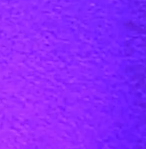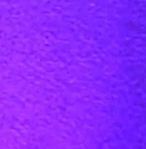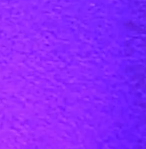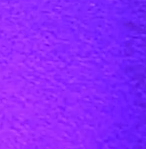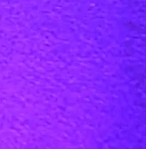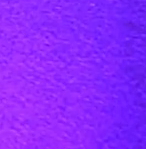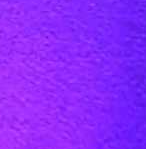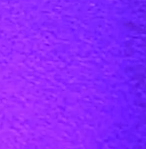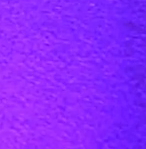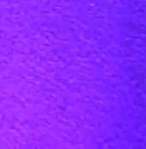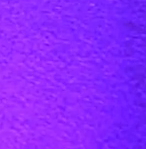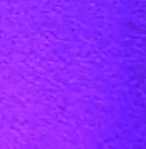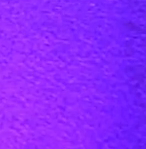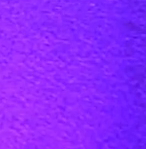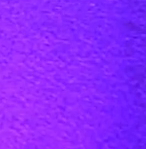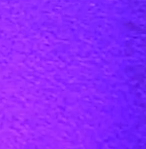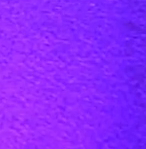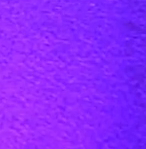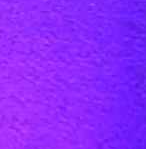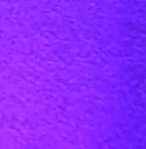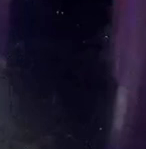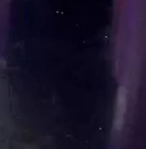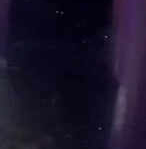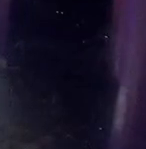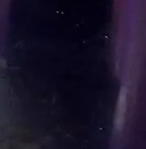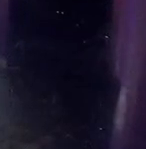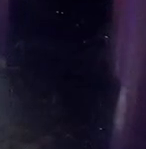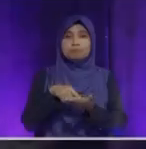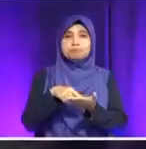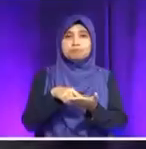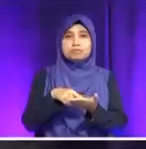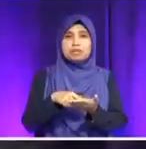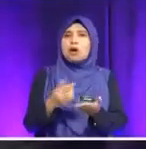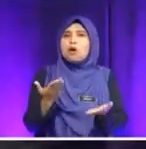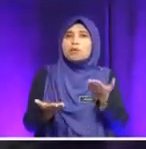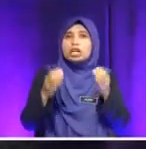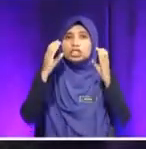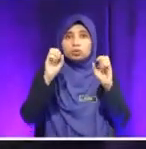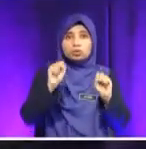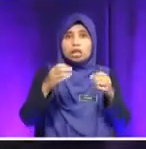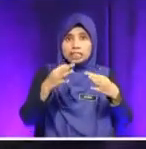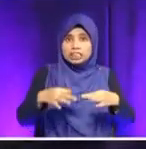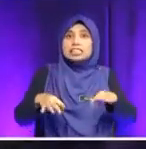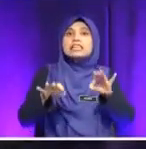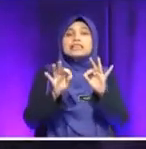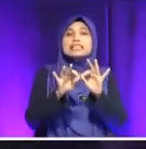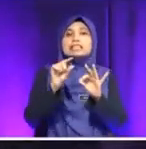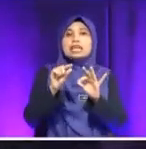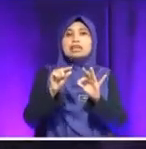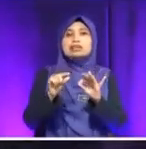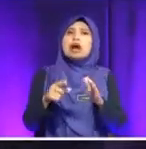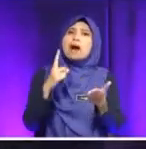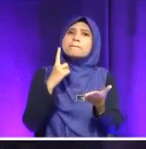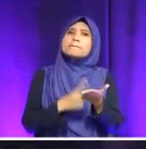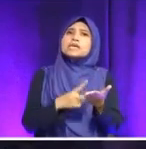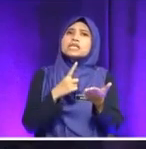Baiklah, terima kasih cikgu kerana bersama dengan kita pada hari ini. Baik cikgu, mungkin cikgu boleh cerita sikit tentang gimmick kita sebentar tadi